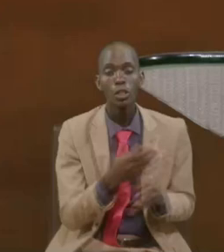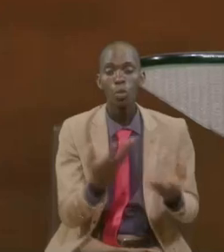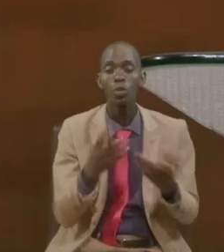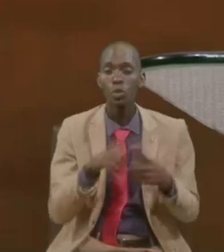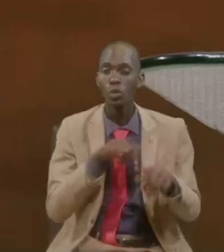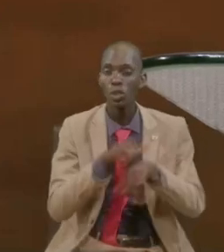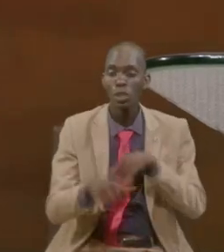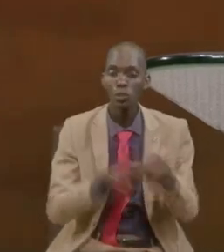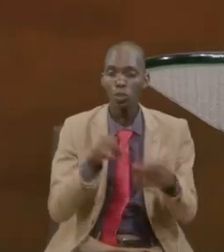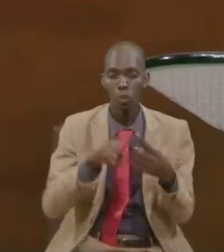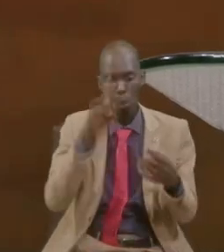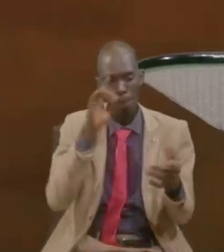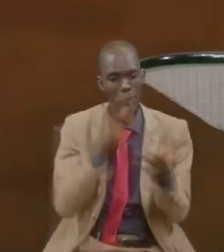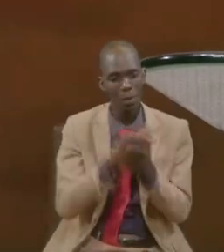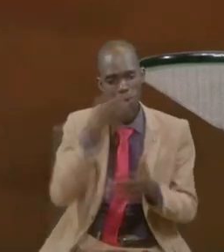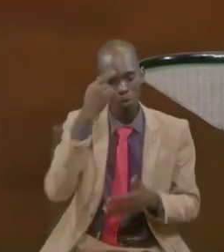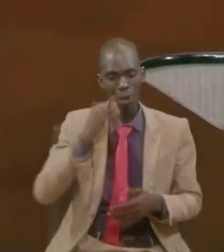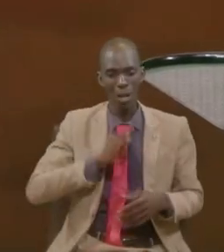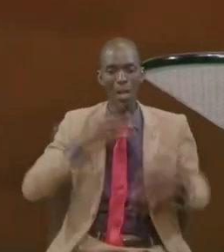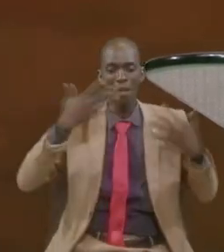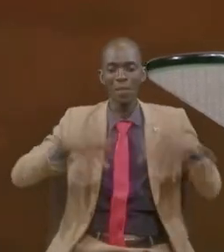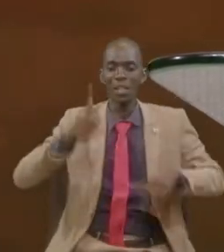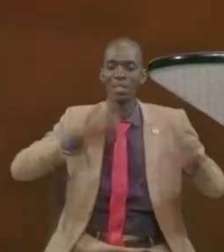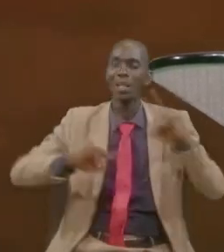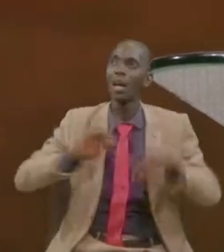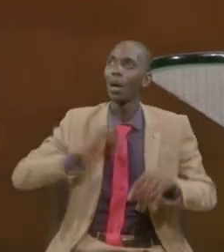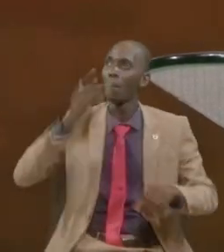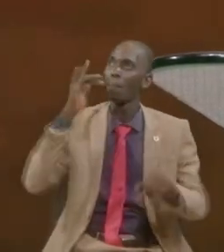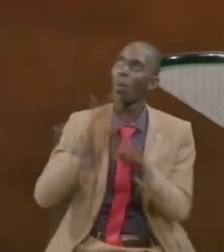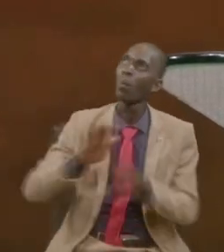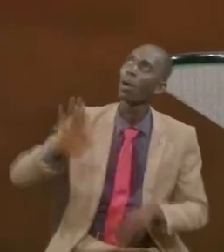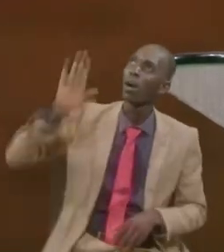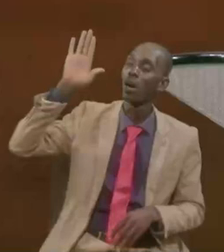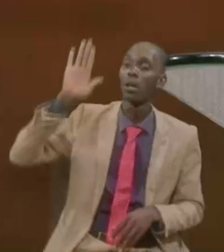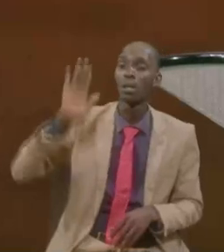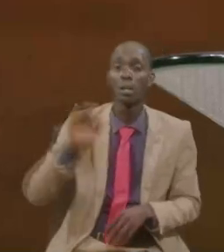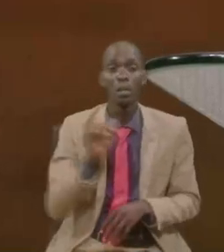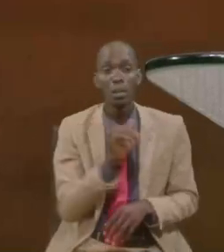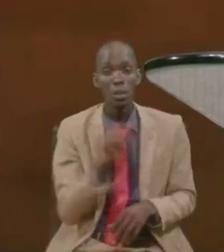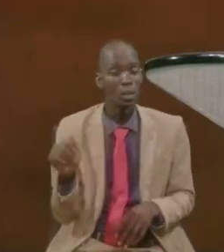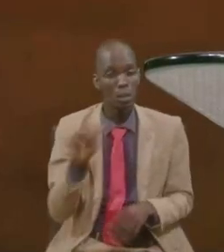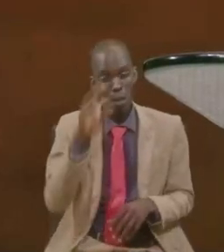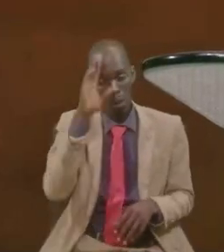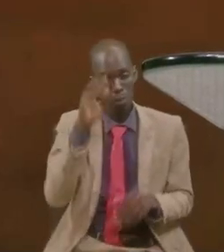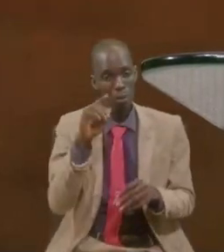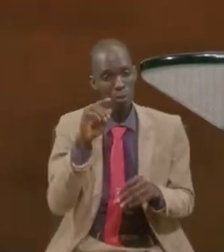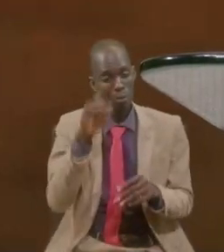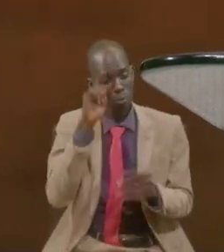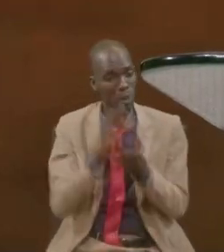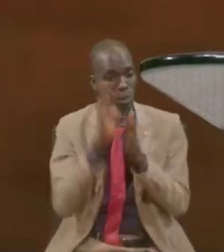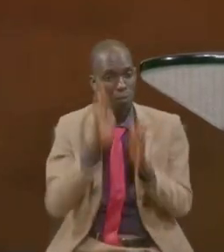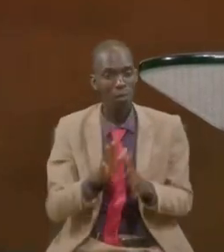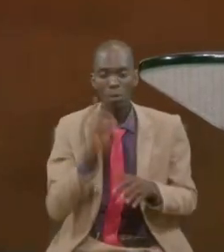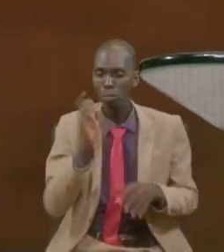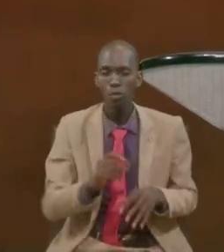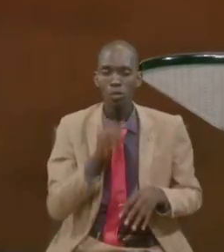je jure pas le ciel. Ils mentent, ils veulent que tu les crois. Je jure pas le ciel. Le croyant ne